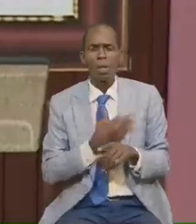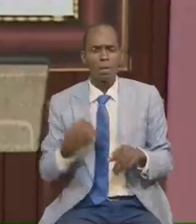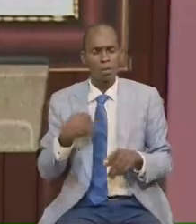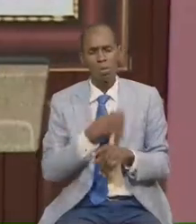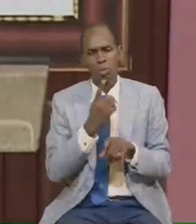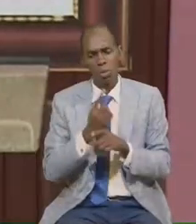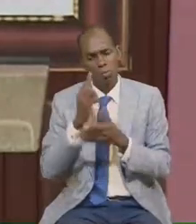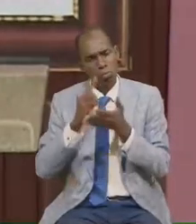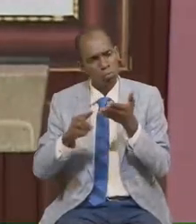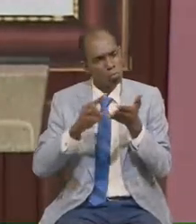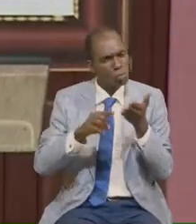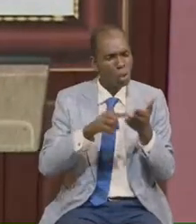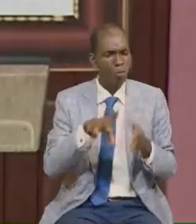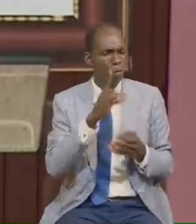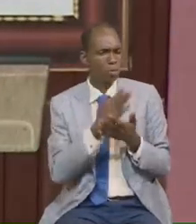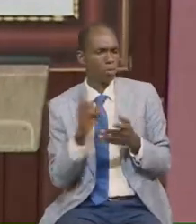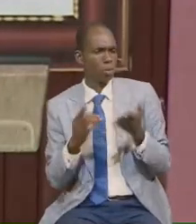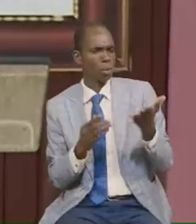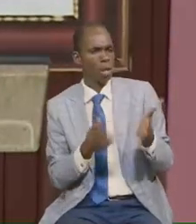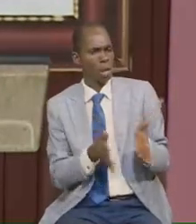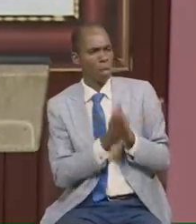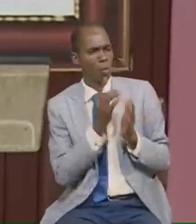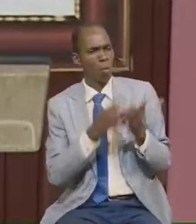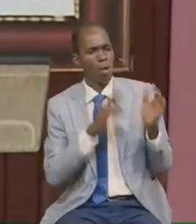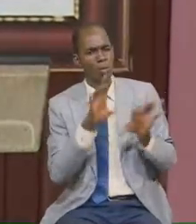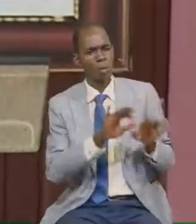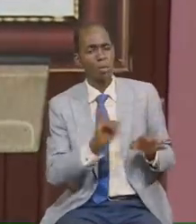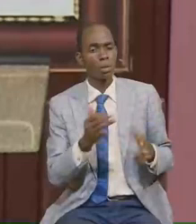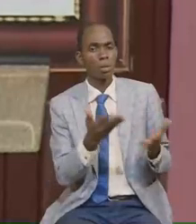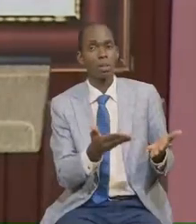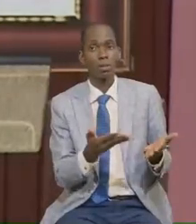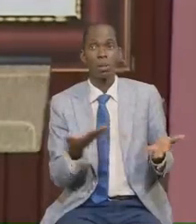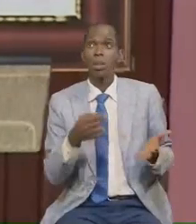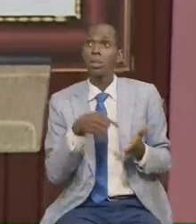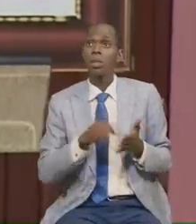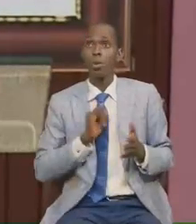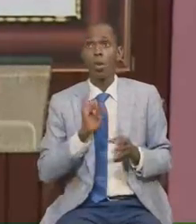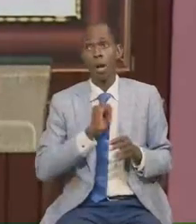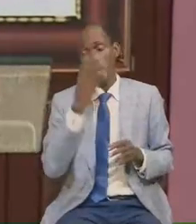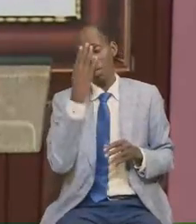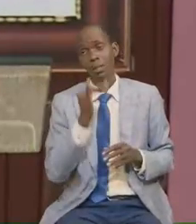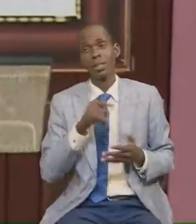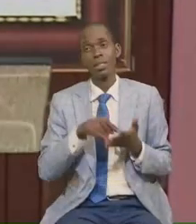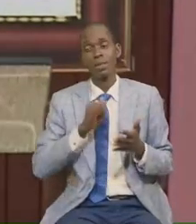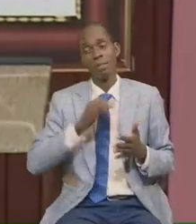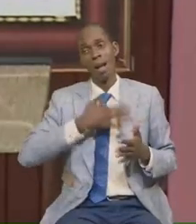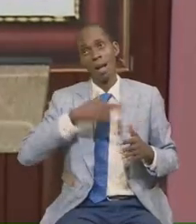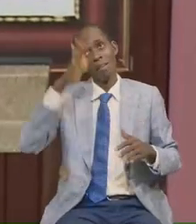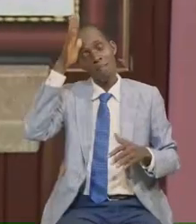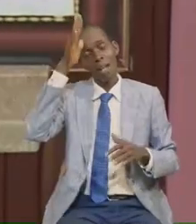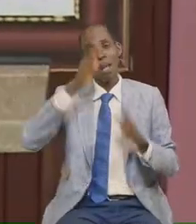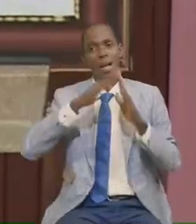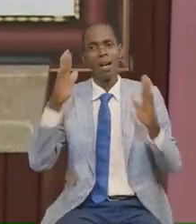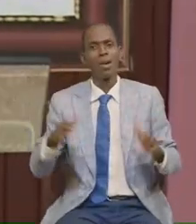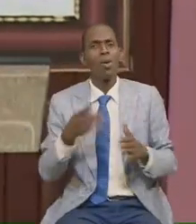voit quelques là-bas on dit qu'est-ce que tu fais là-bas dis c'est là je vis c'est la maison de mon père quel nom de ton père